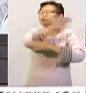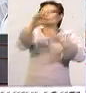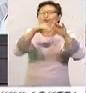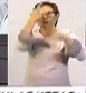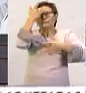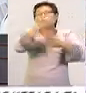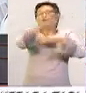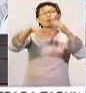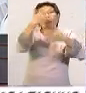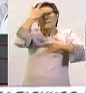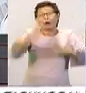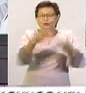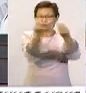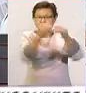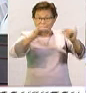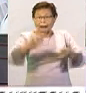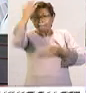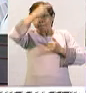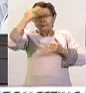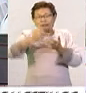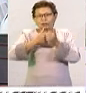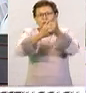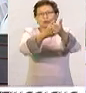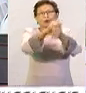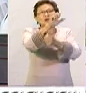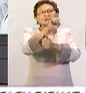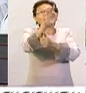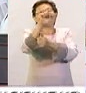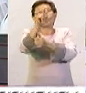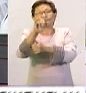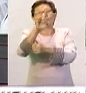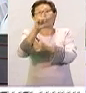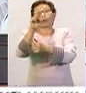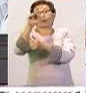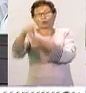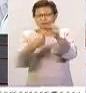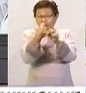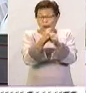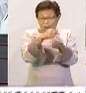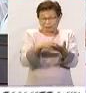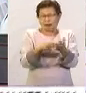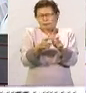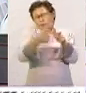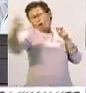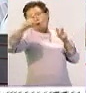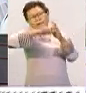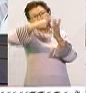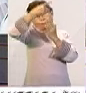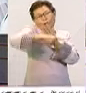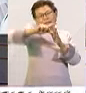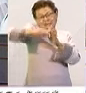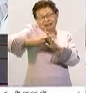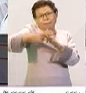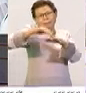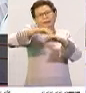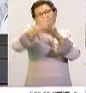pesakit tersebut. Jumlah jemaah Malaysia yang mengikuti safari wukuf tahun ini yang terbesar sejak program berkenaan diperkenal